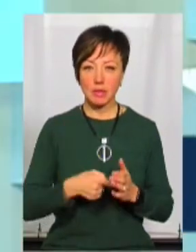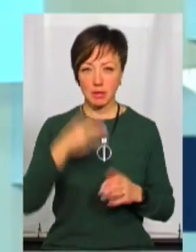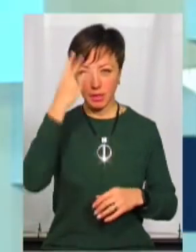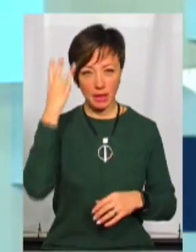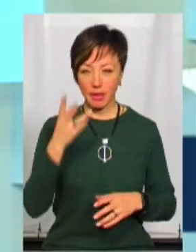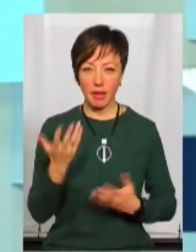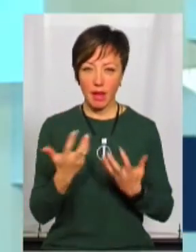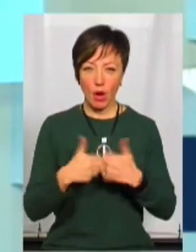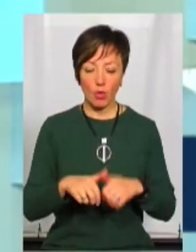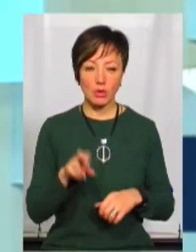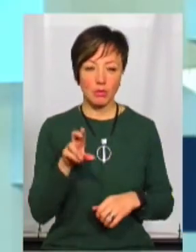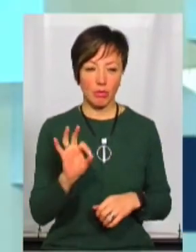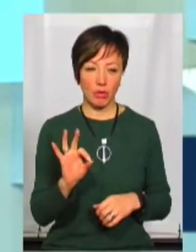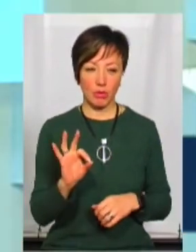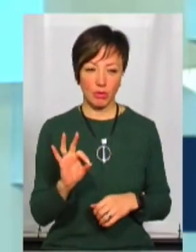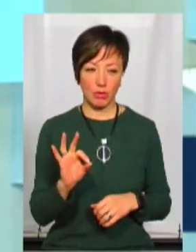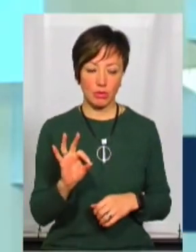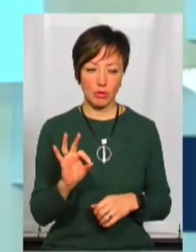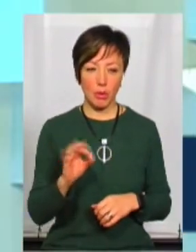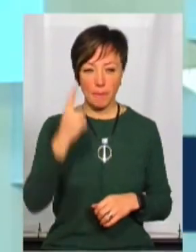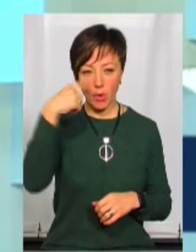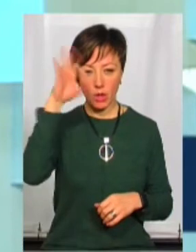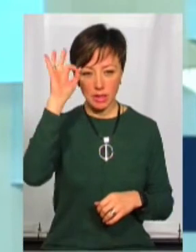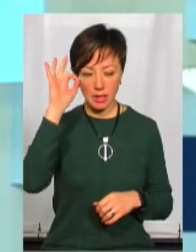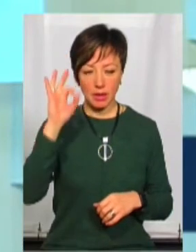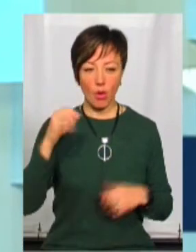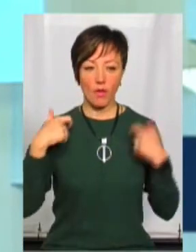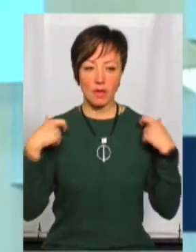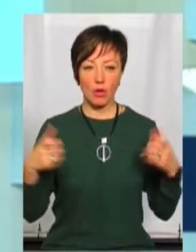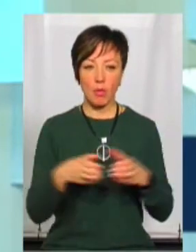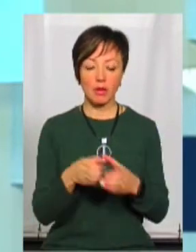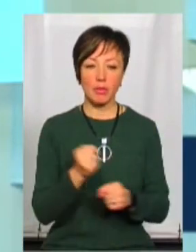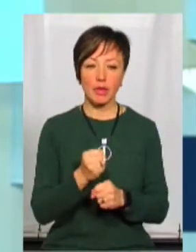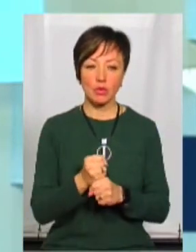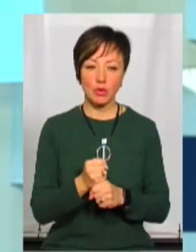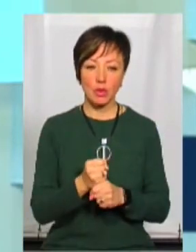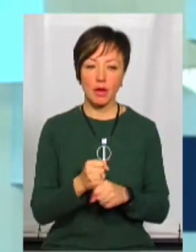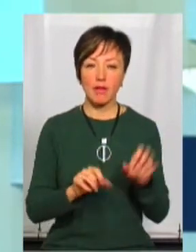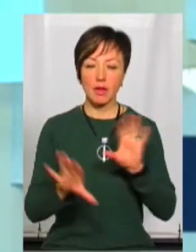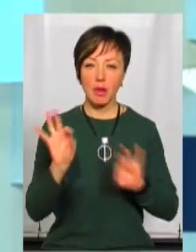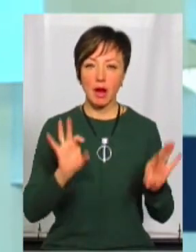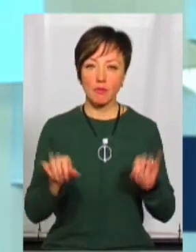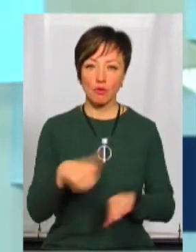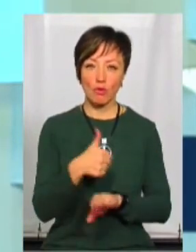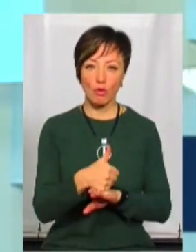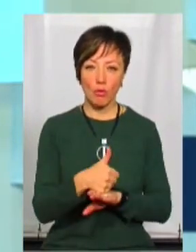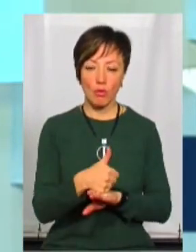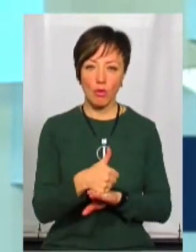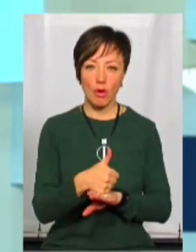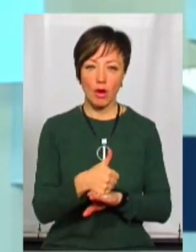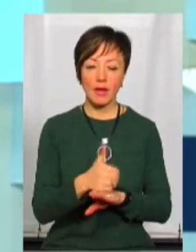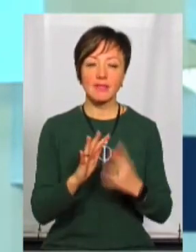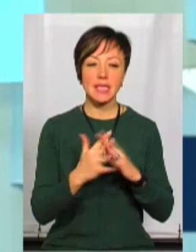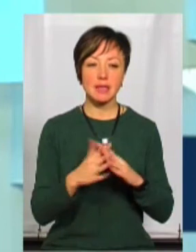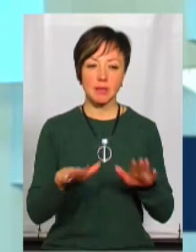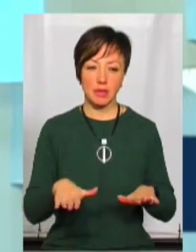Хмельницьку, він нарахується, тому що поліцейські офіцери громади працюють і відбираються в основному, не в основному, а в